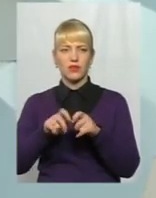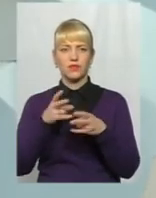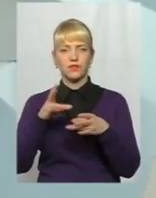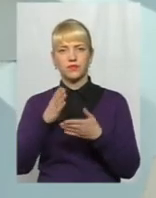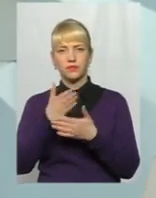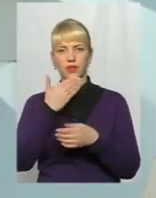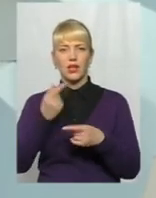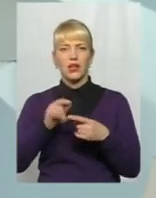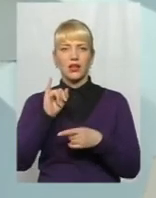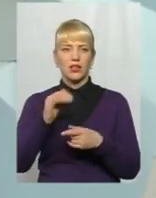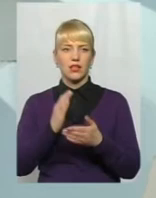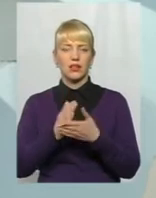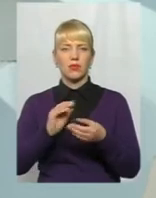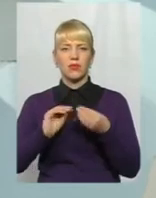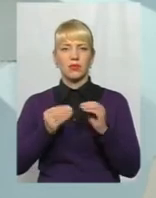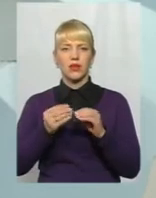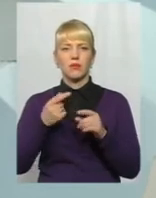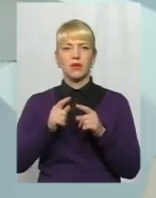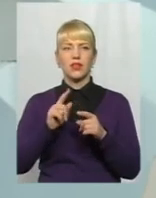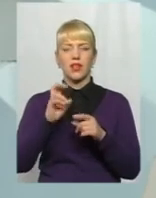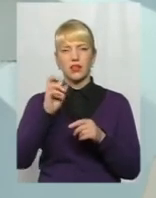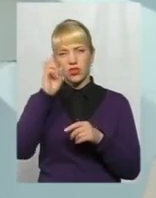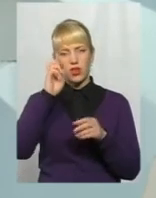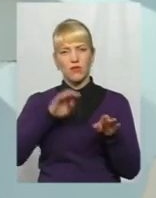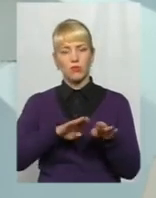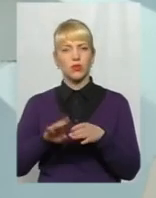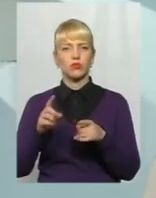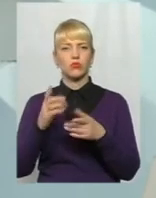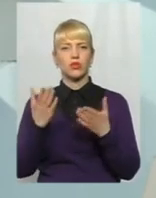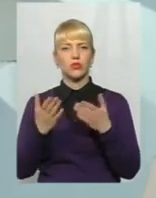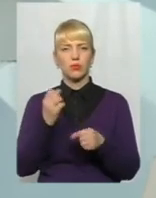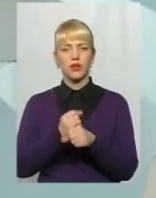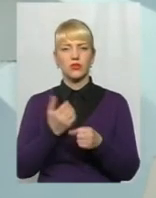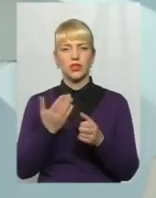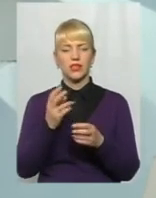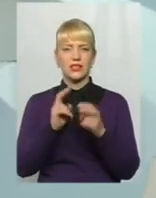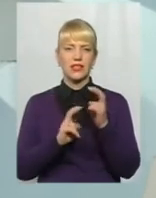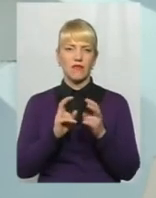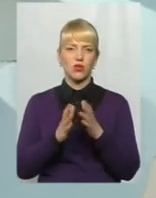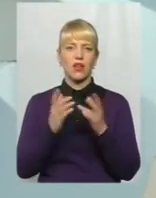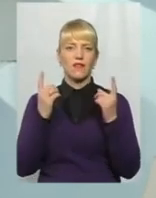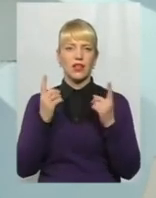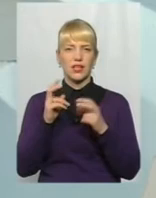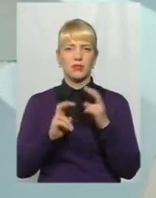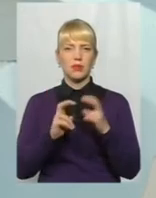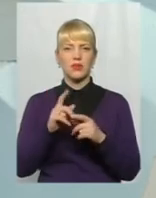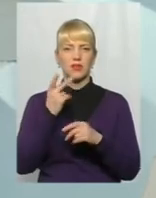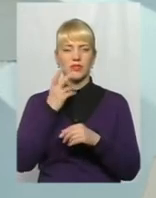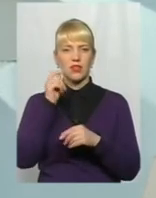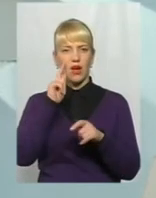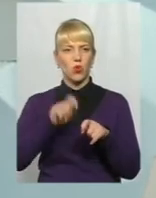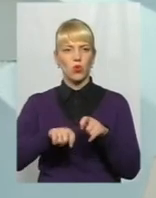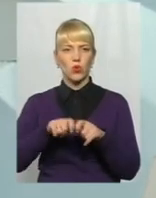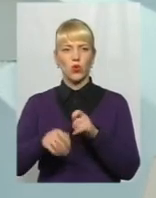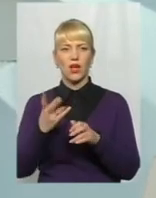напрямку сказати, що є певні проблеми. Проблеми, знову ж таки, на державному рівні. Бо якщо працює якийсь завод чи велике підприємство, воно завжди є на контролі. А